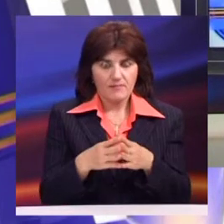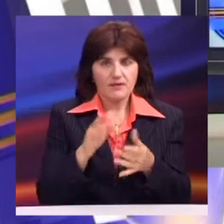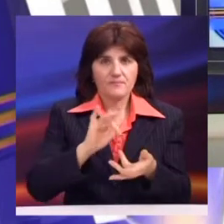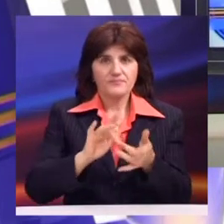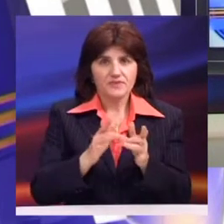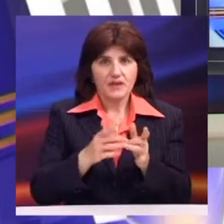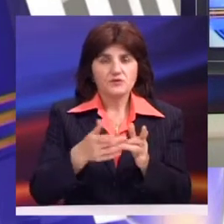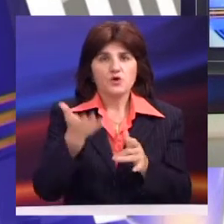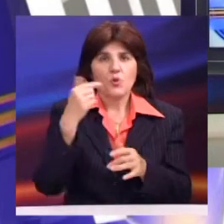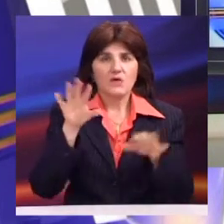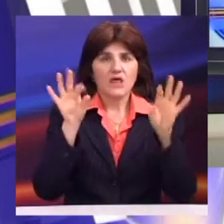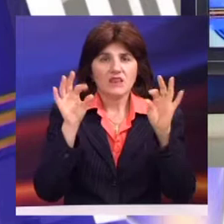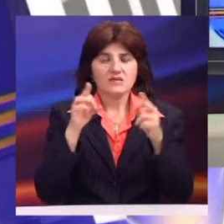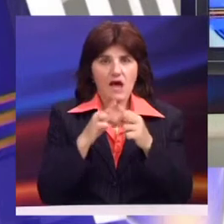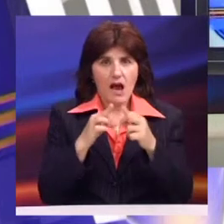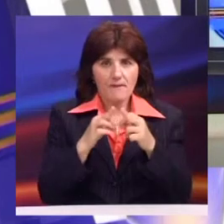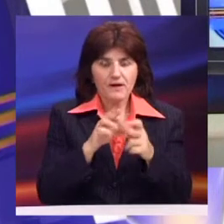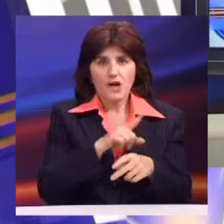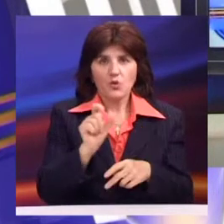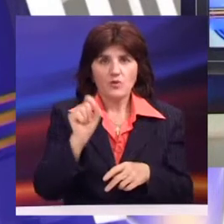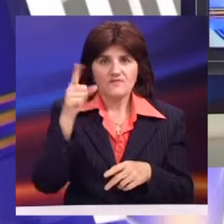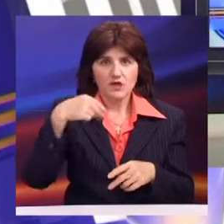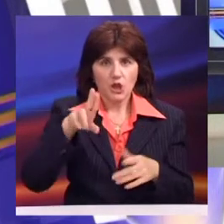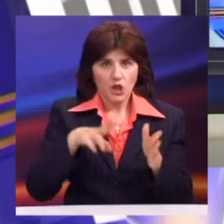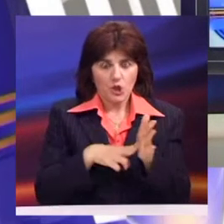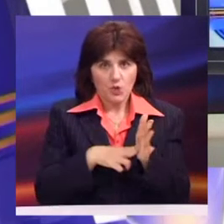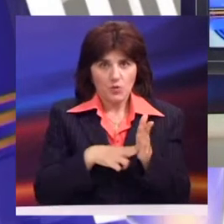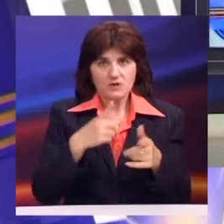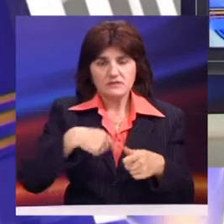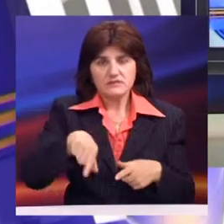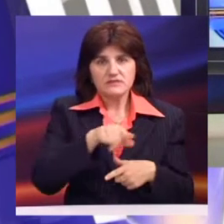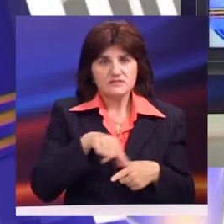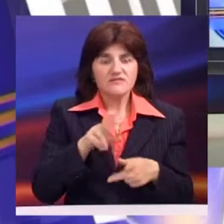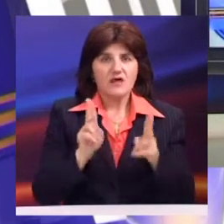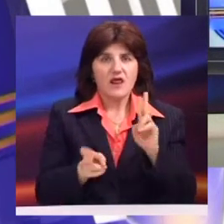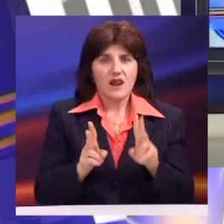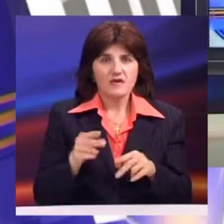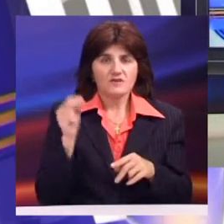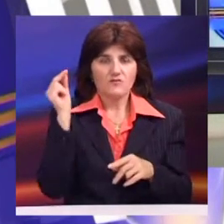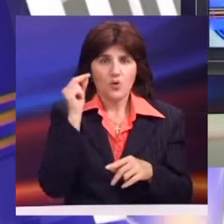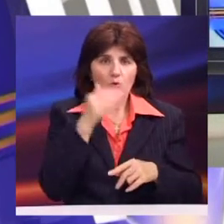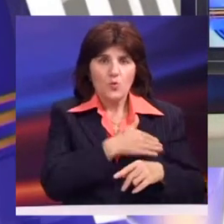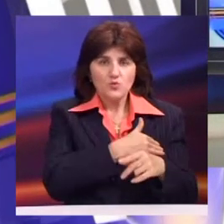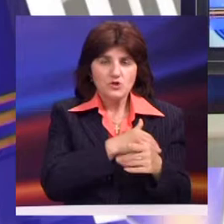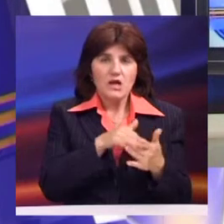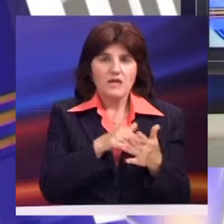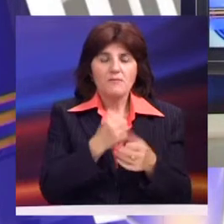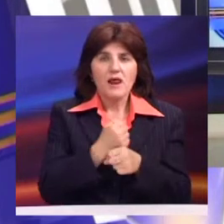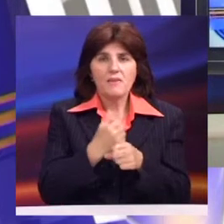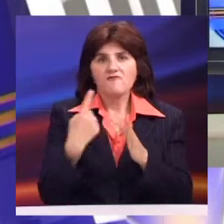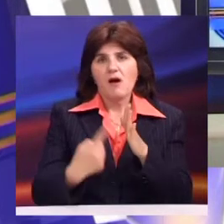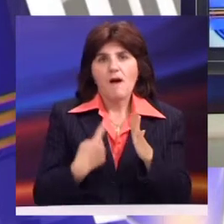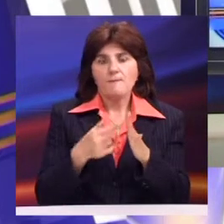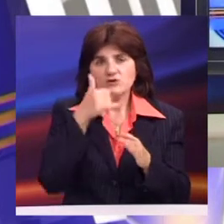2 ekipe. Takmičenje traje od 10. aprila do 12. juna, a zadatak učenika i nastavnika je bio da naprave zanimljivu